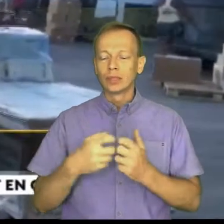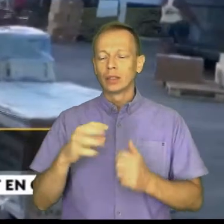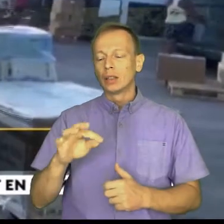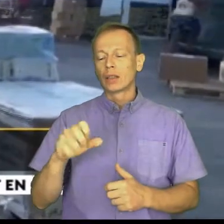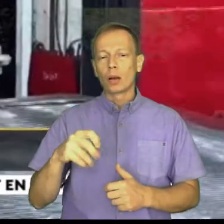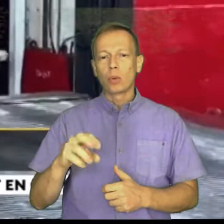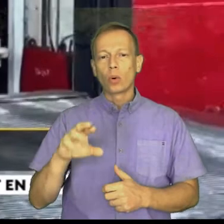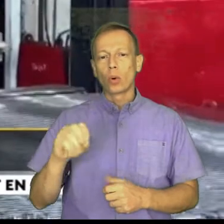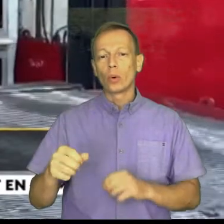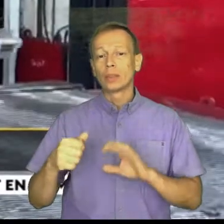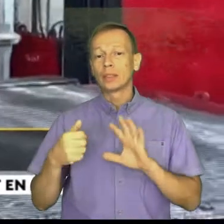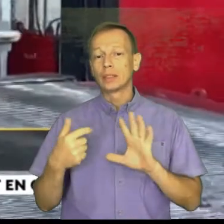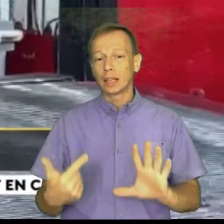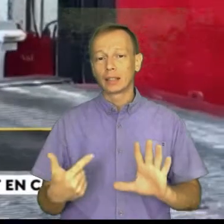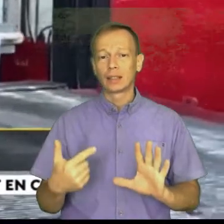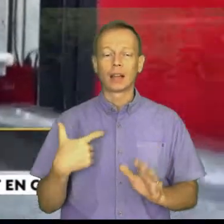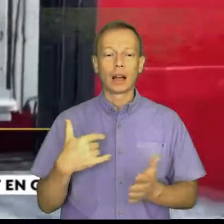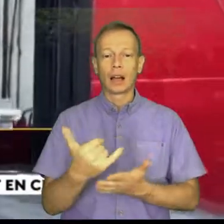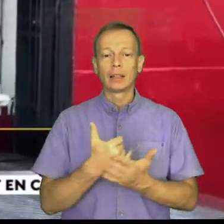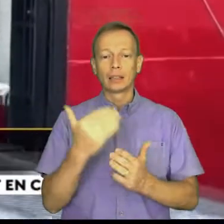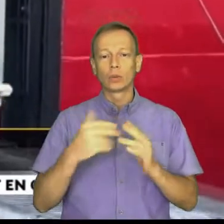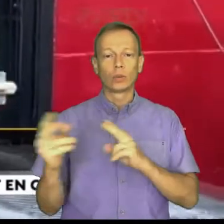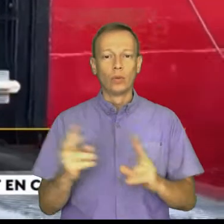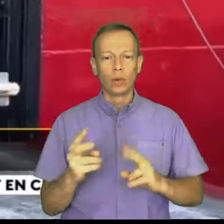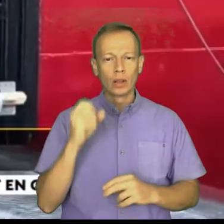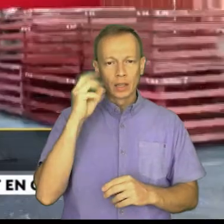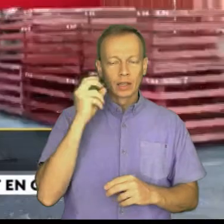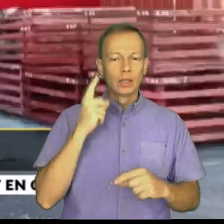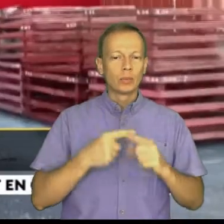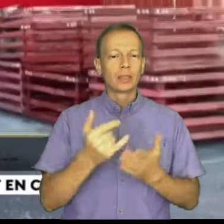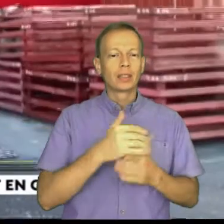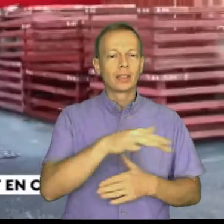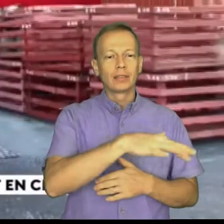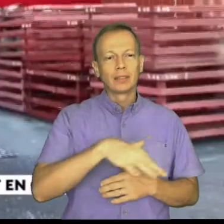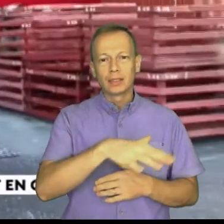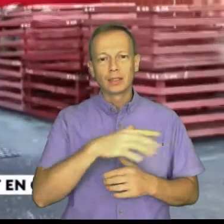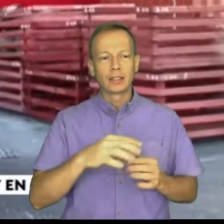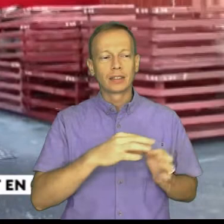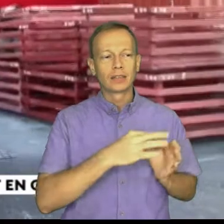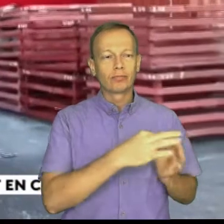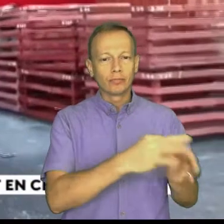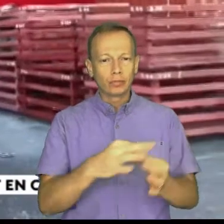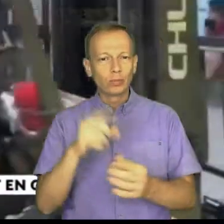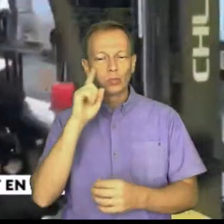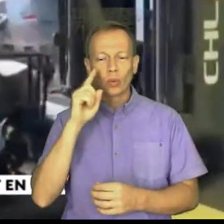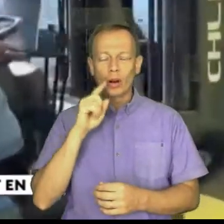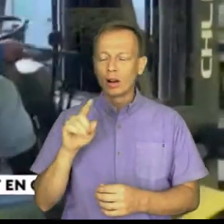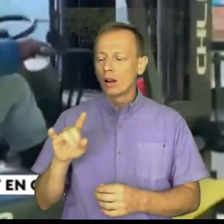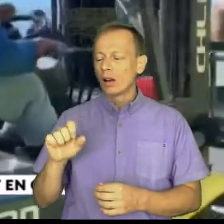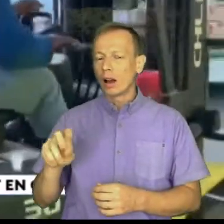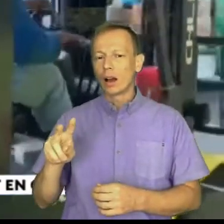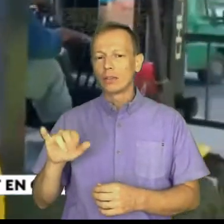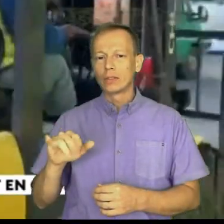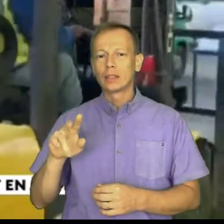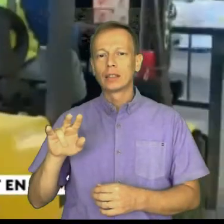7 est aux îles sous le vent. Il assure depuis quelque temps la liaison entre Tahiti et les îles sous le vent en raison de la mise en carénage du Hawaii